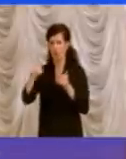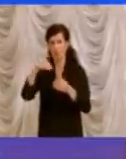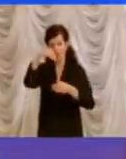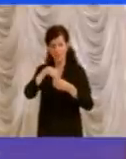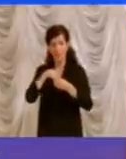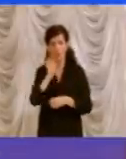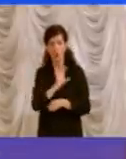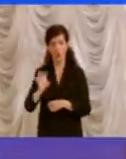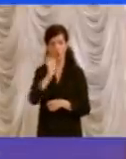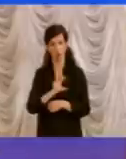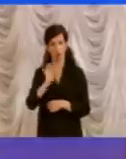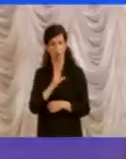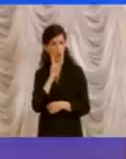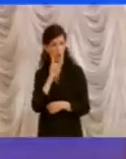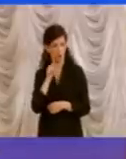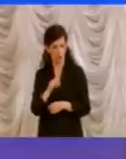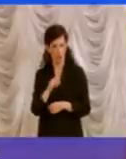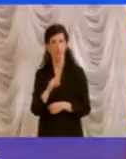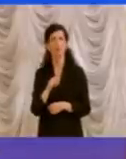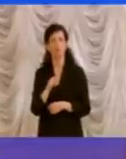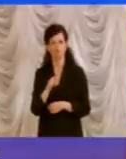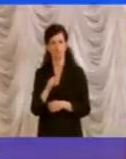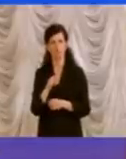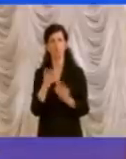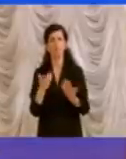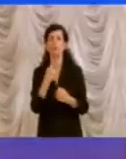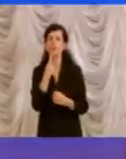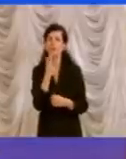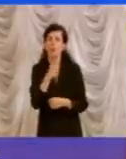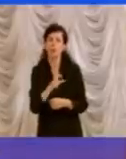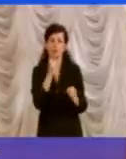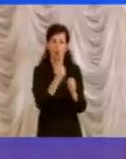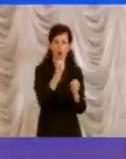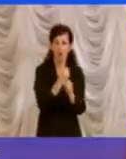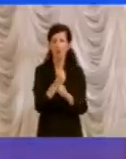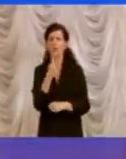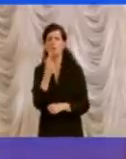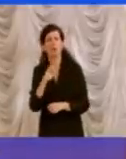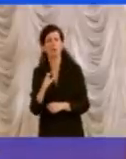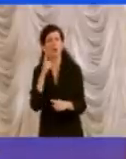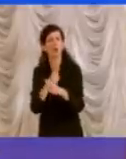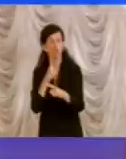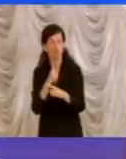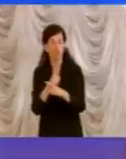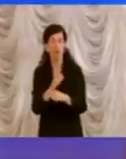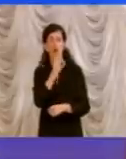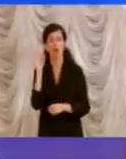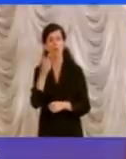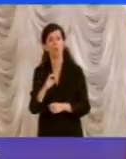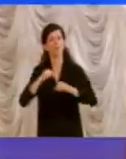le motivazioni comprovate esigenze lavorative e situazioni di necessità motivi di salute